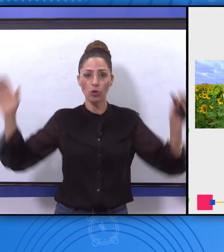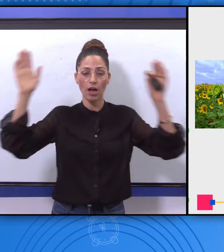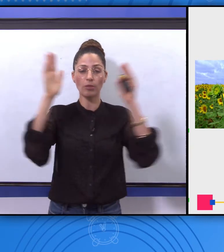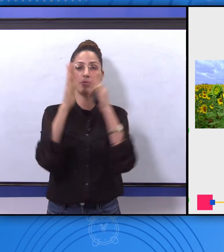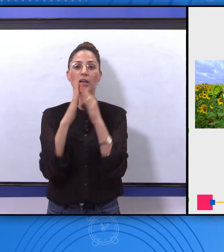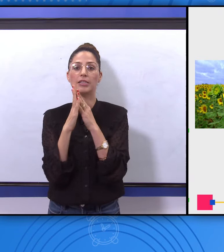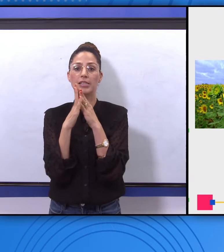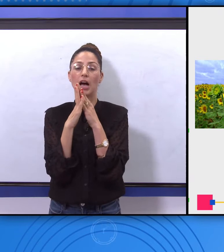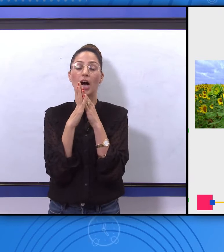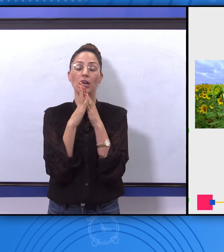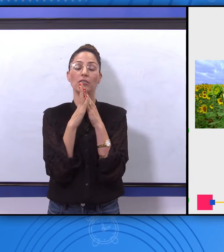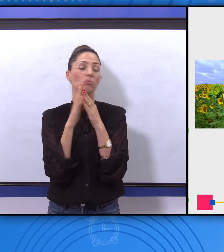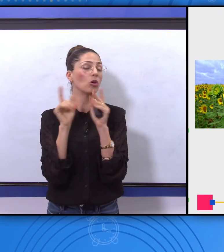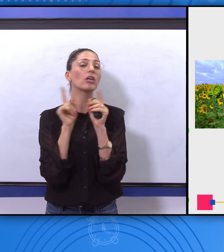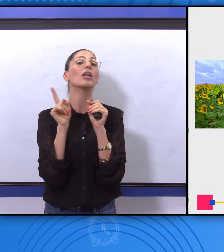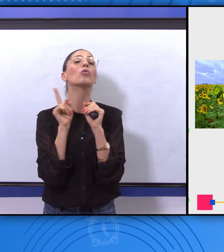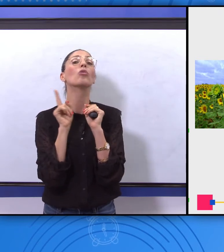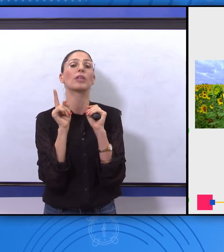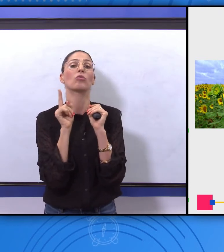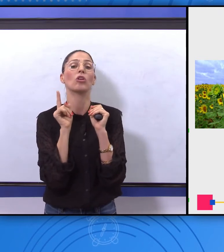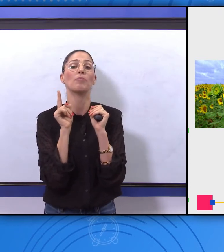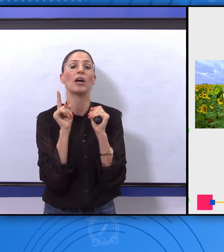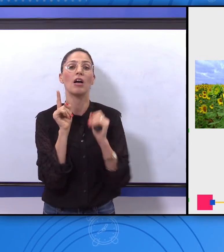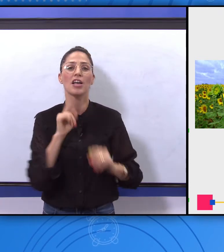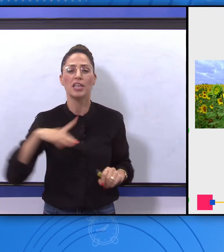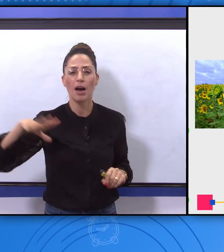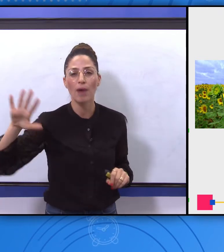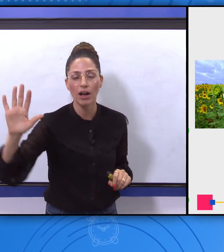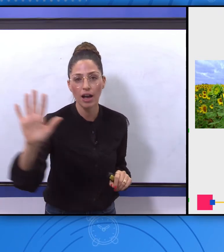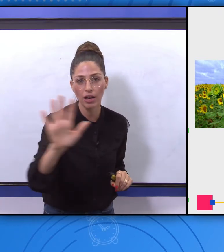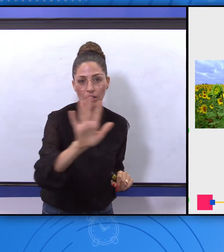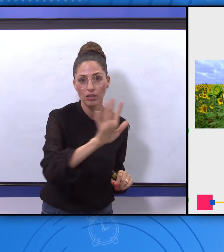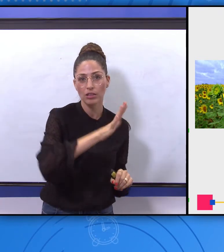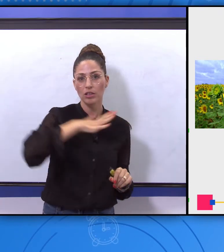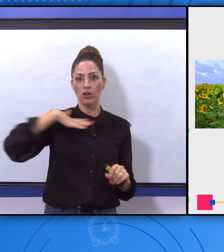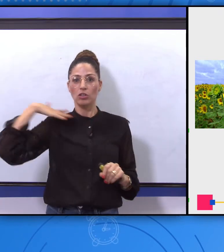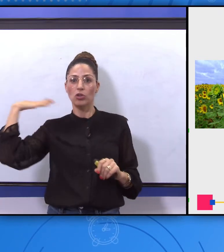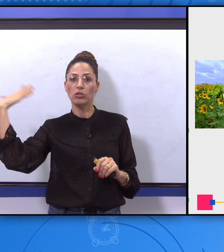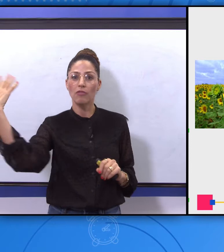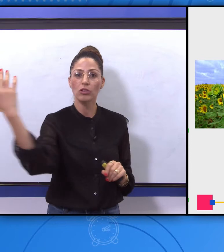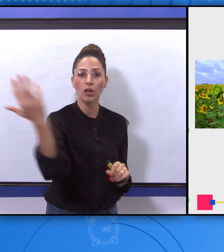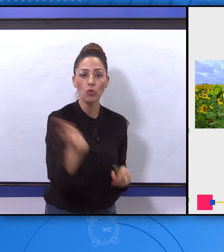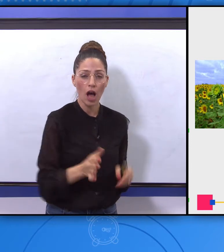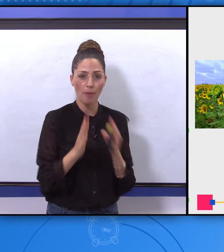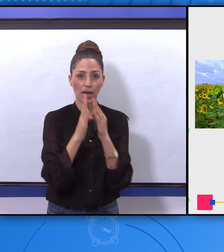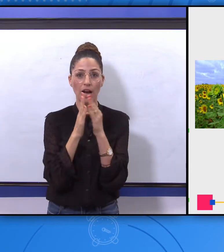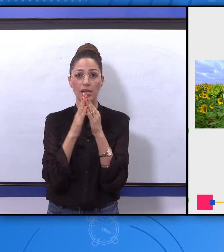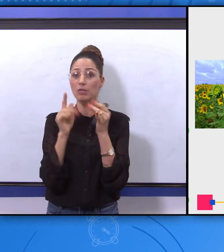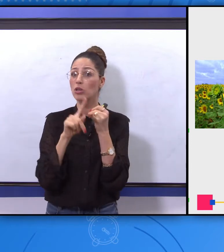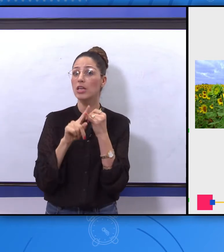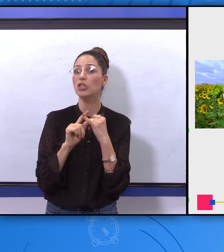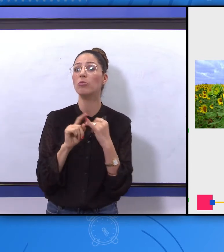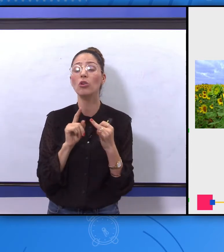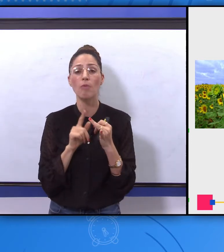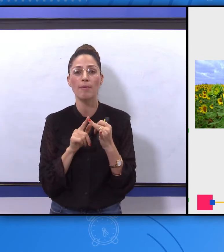אם אנחנו נעמוד במרכז הסערה, לא יקרה לנו כלום, אנחנו לא ניפגע. כי המעגל שעוטף אותנו, המרכז,